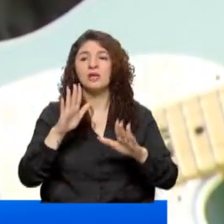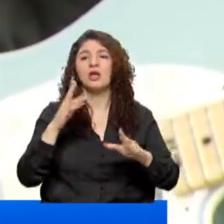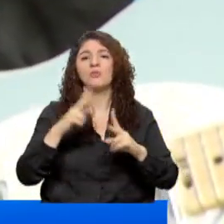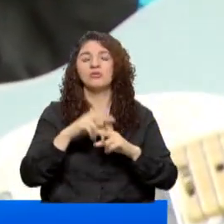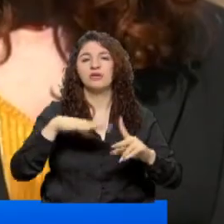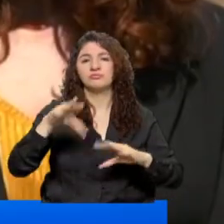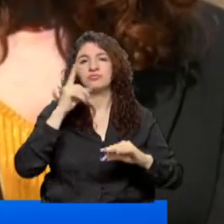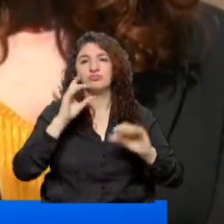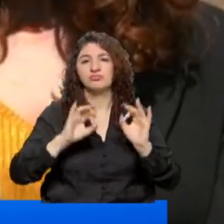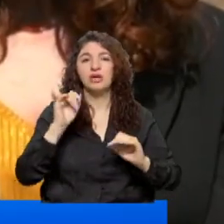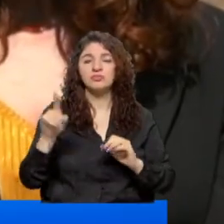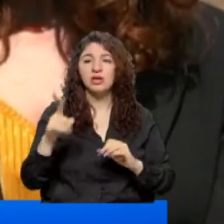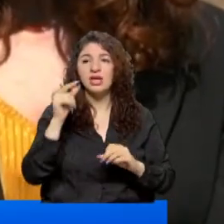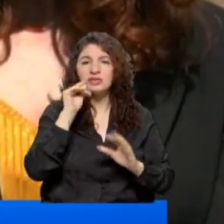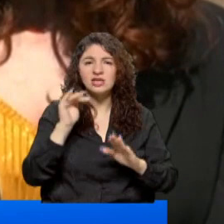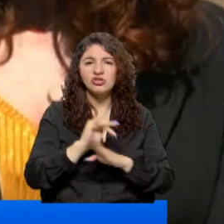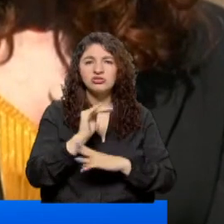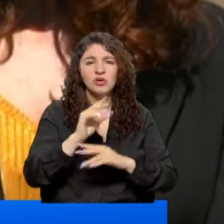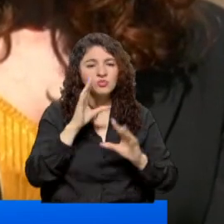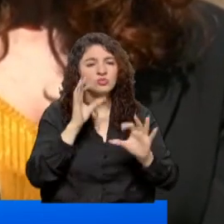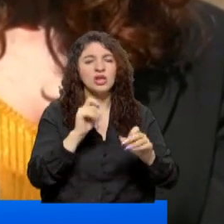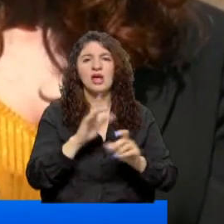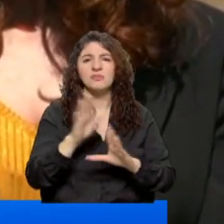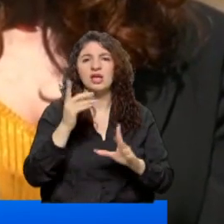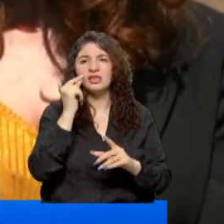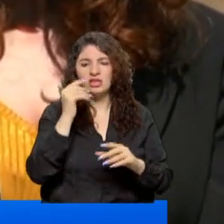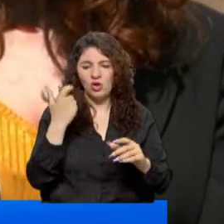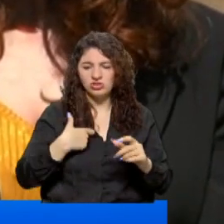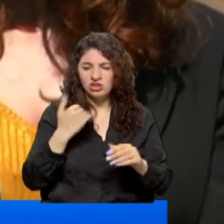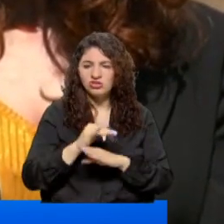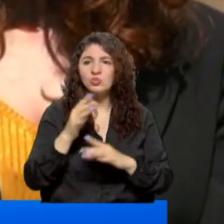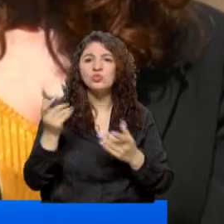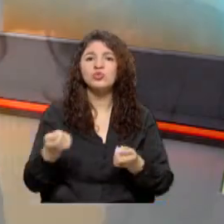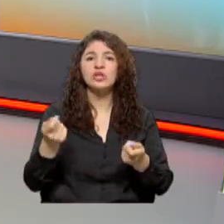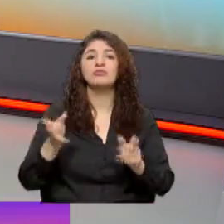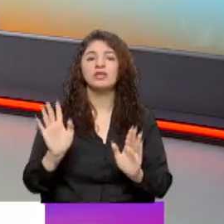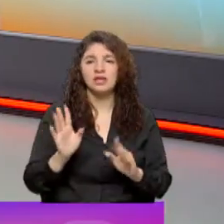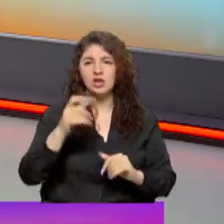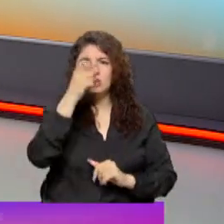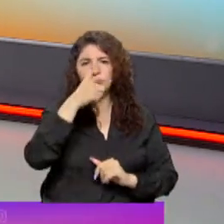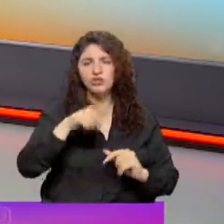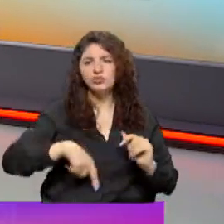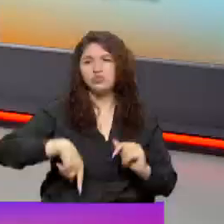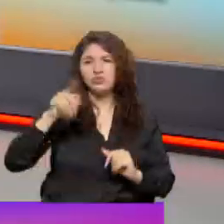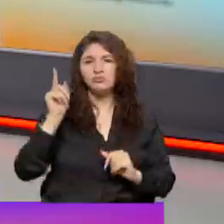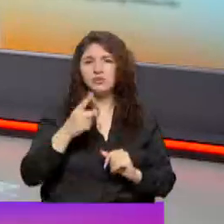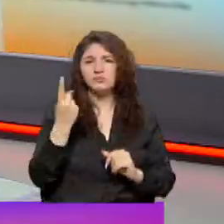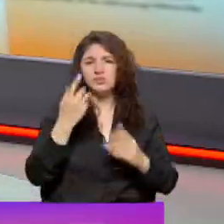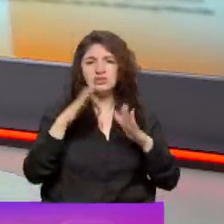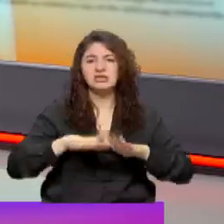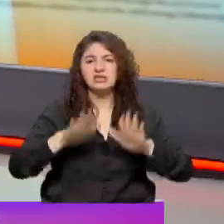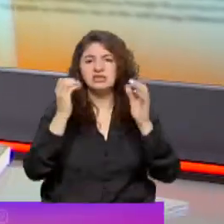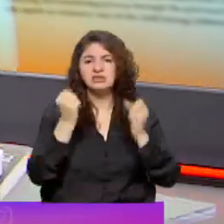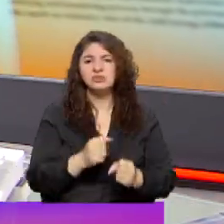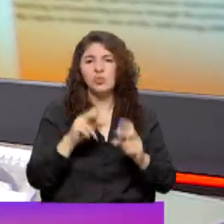kolluk birimleri denetleyecek duygusallar yaşamına müdahale etmeyin insanların özel yaşamıyla uğraşmayın Türkiye'nin gündeminde bir